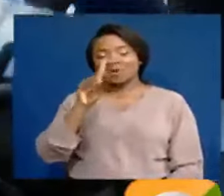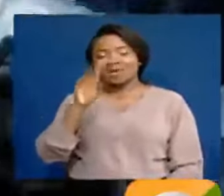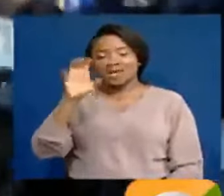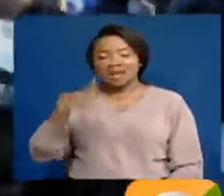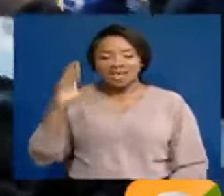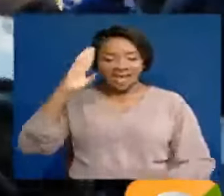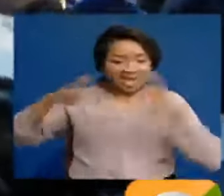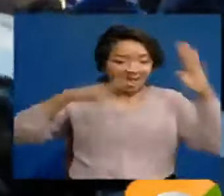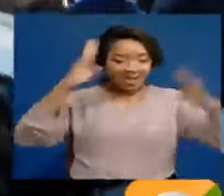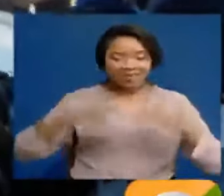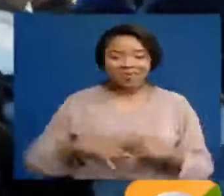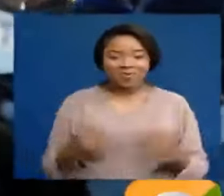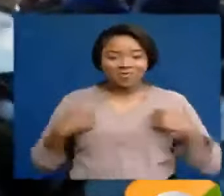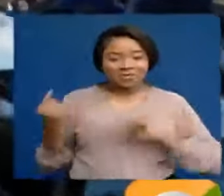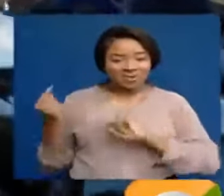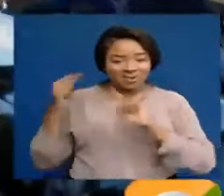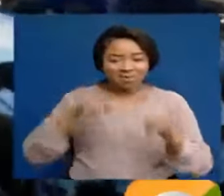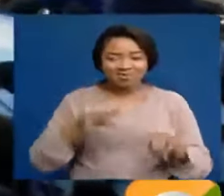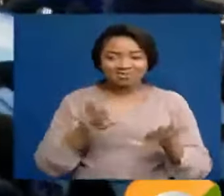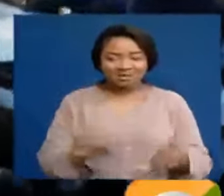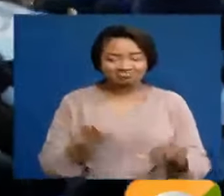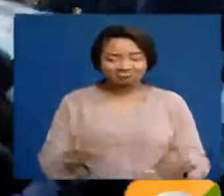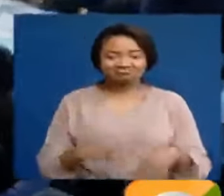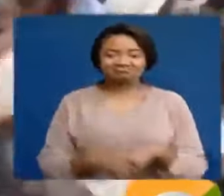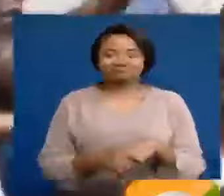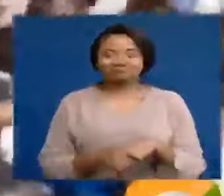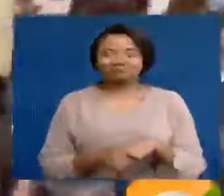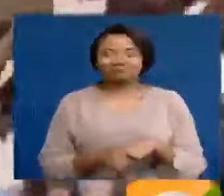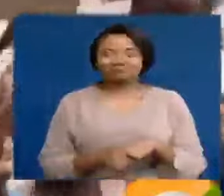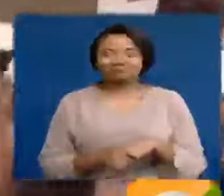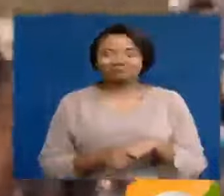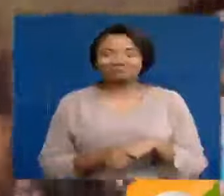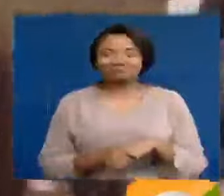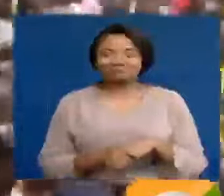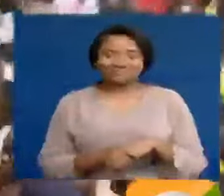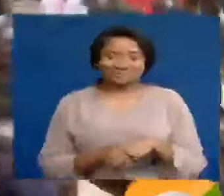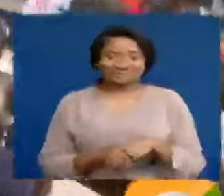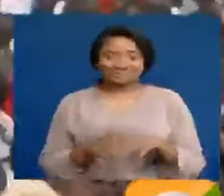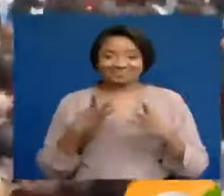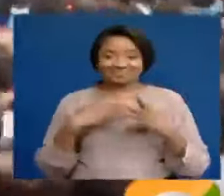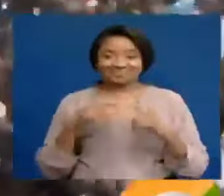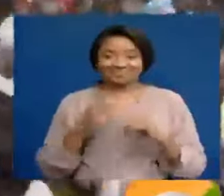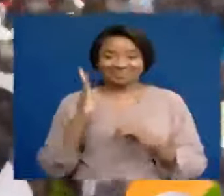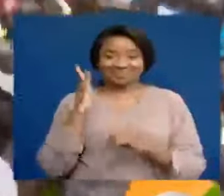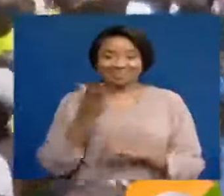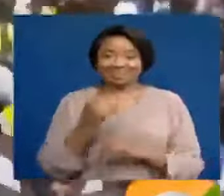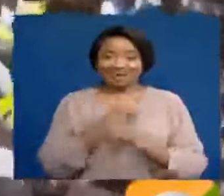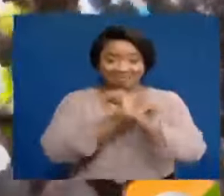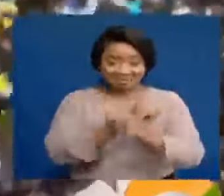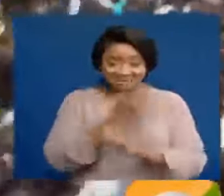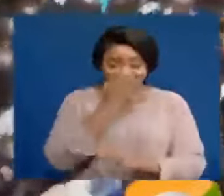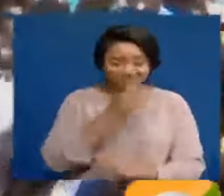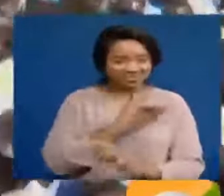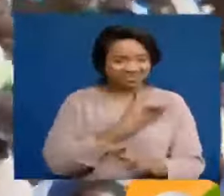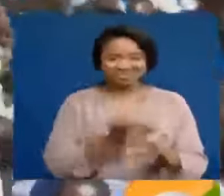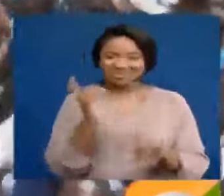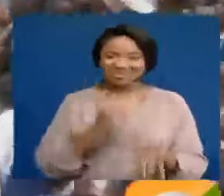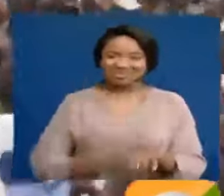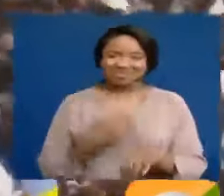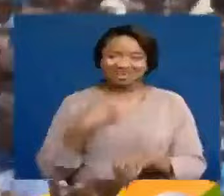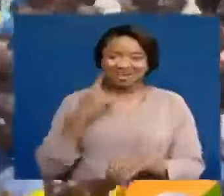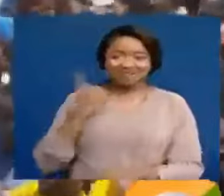Amoso uchadhurua! Maafisa wa usalama wakiwa na wakati mgumu kulinda gari rasmi la rais, huku wenyeji